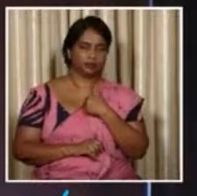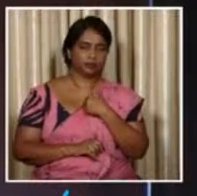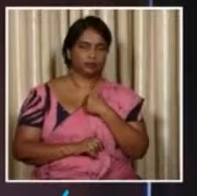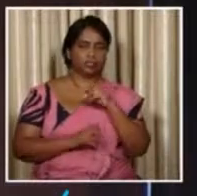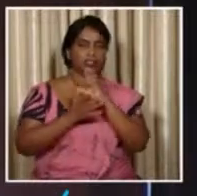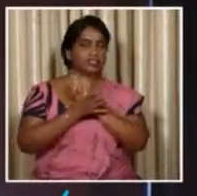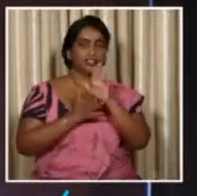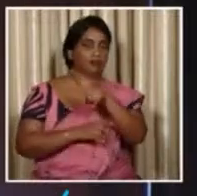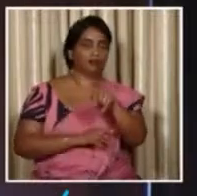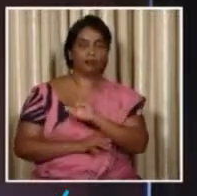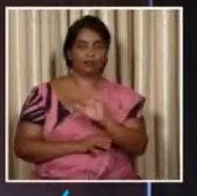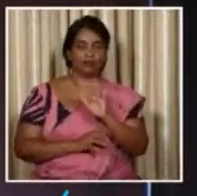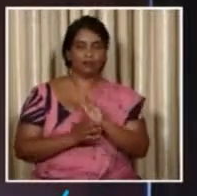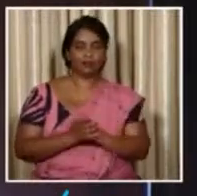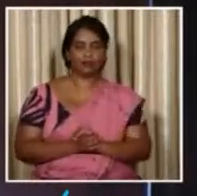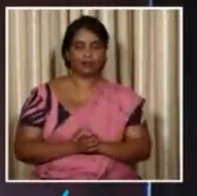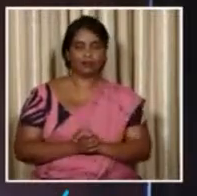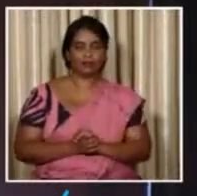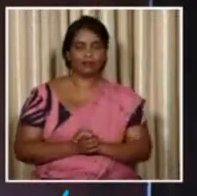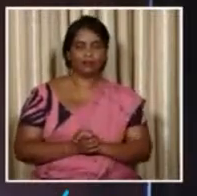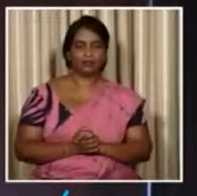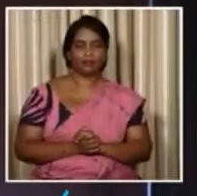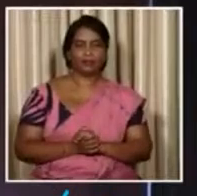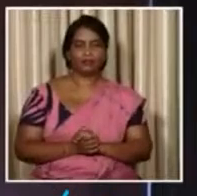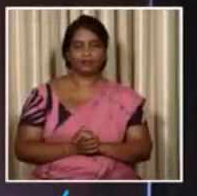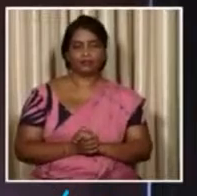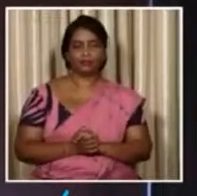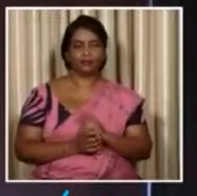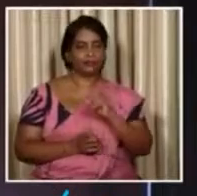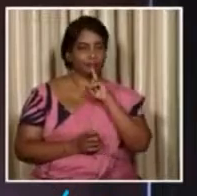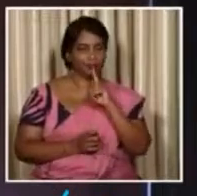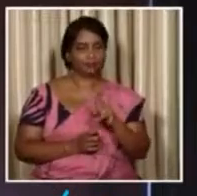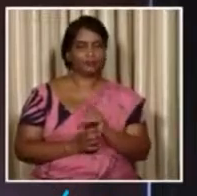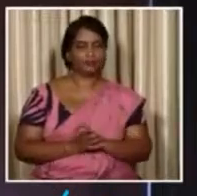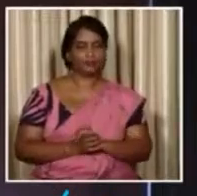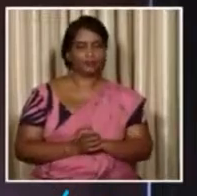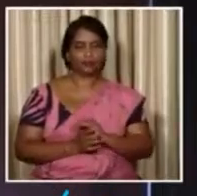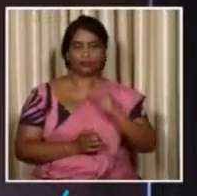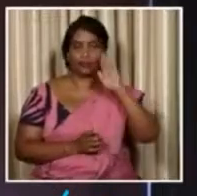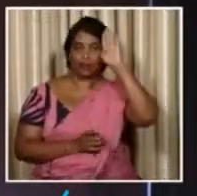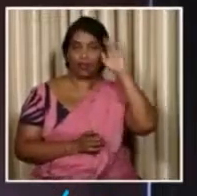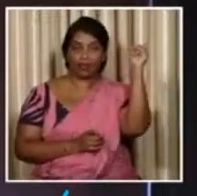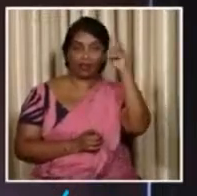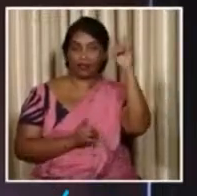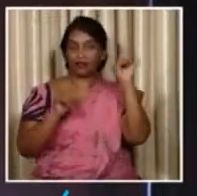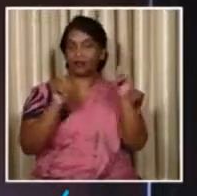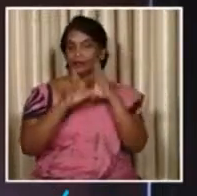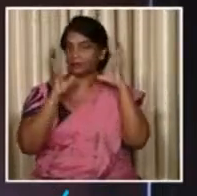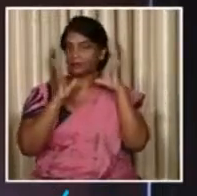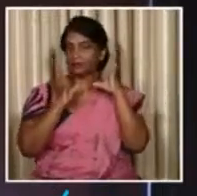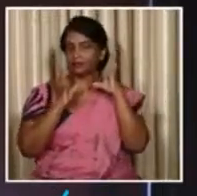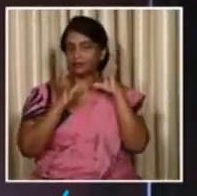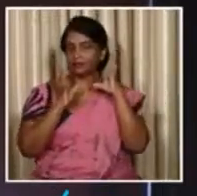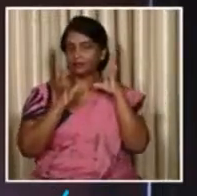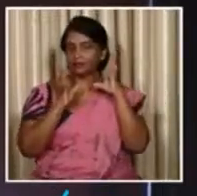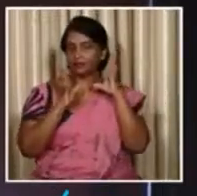නෙවෙයි අනිවාර්යෙන් ඔබ කිව්වා සඳට සඳ එළියට sorry this is